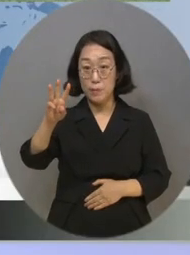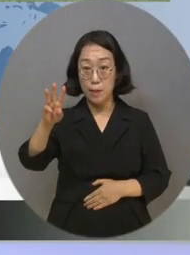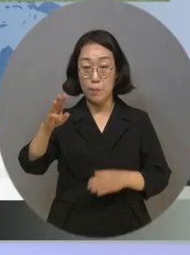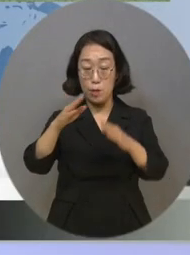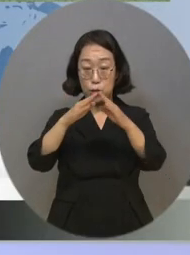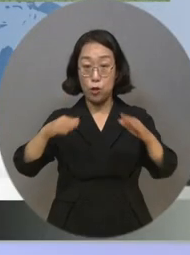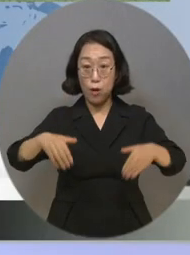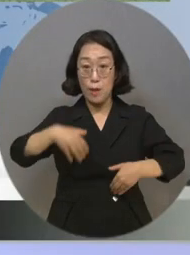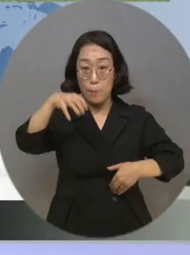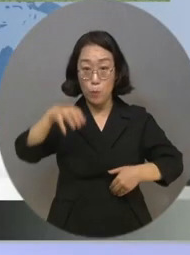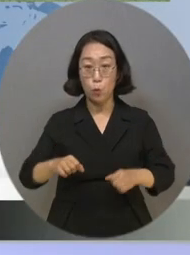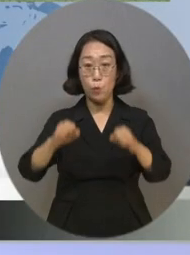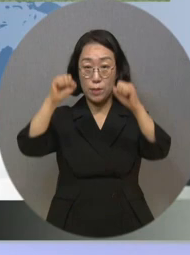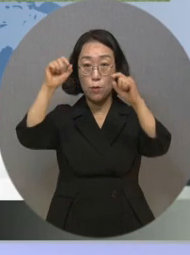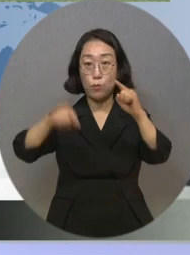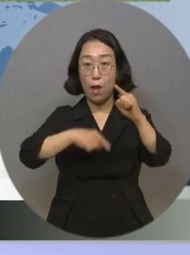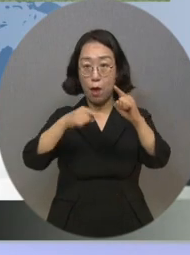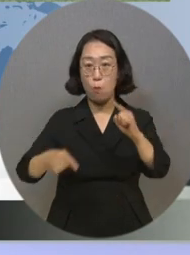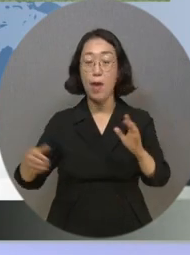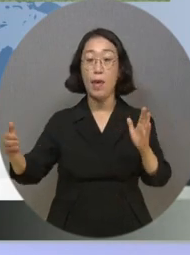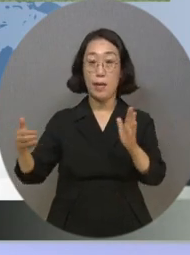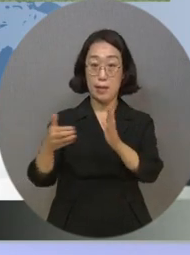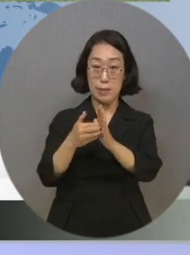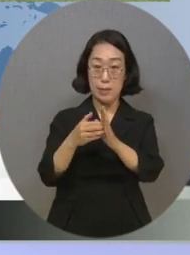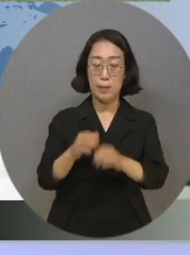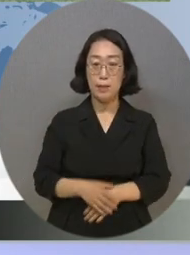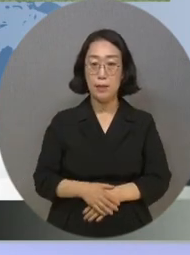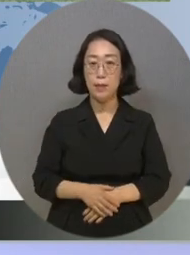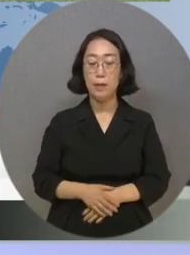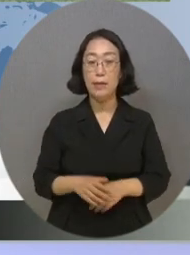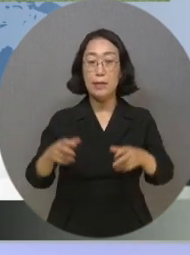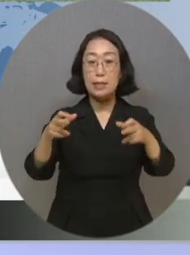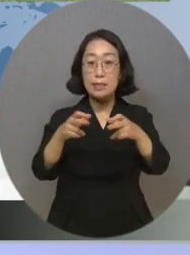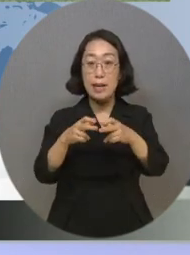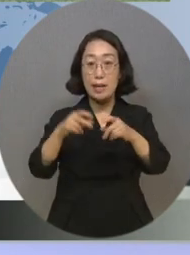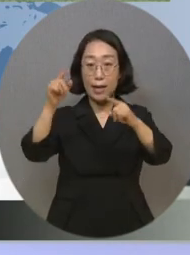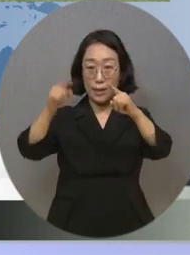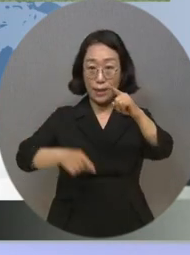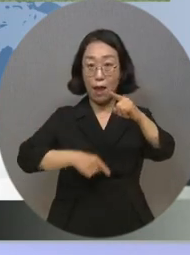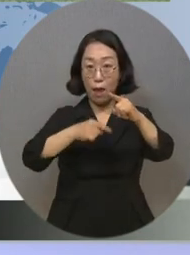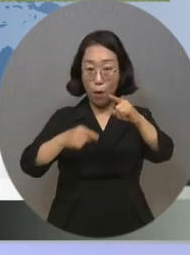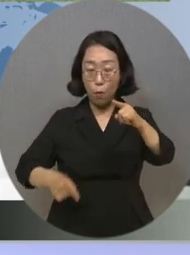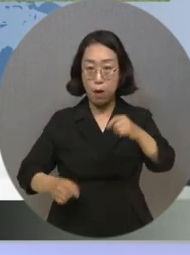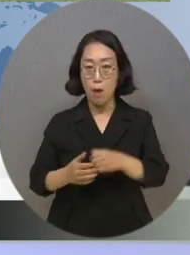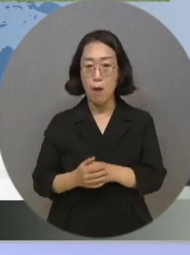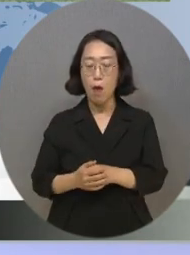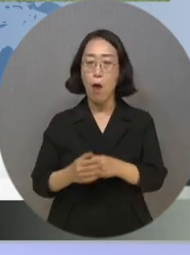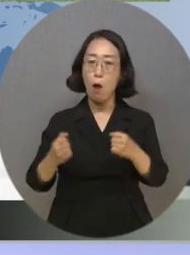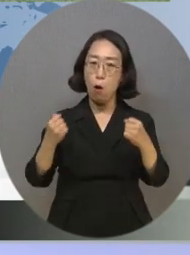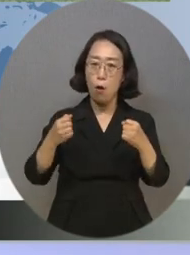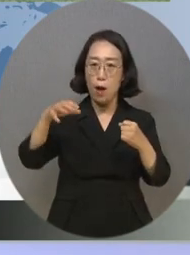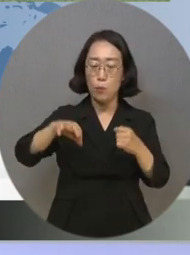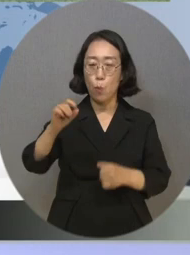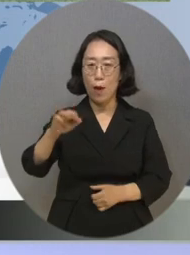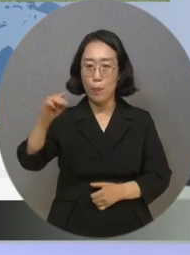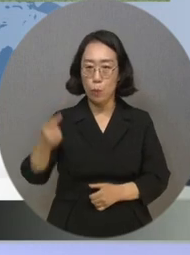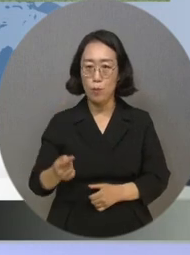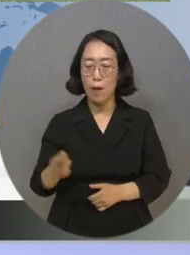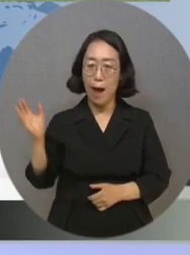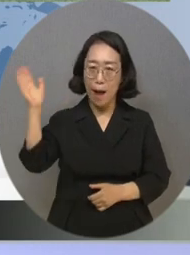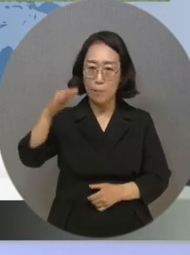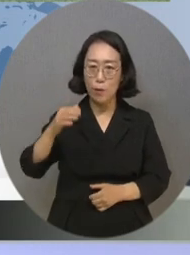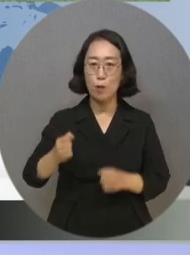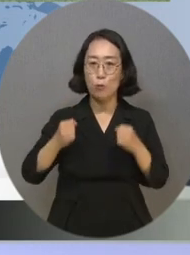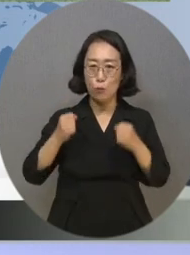전라남도 체육대회가 성황리에 막을 내린 가운데 전남 장애인 체육대회가 건강해선 완도에서 함께 뛰자